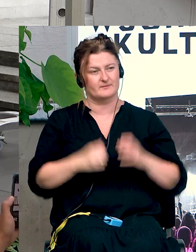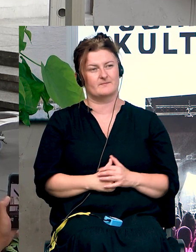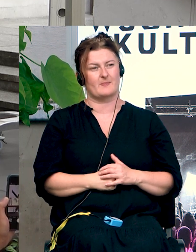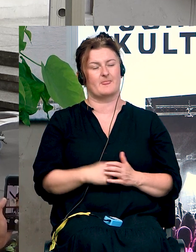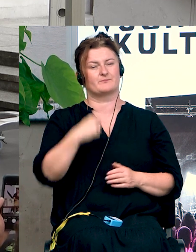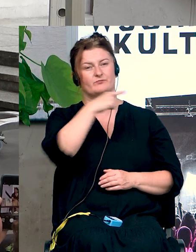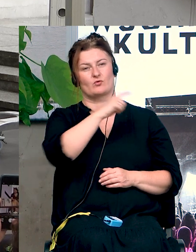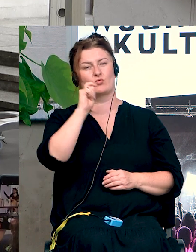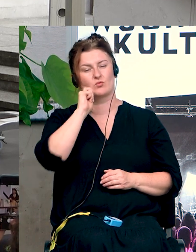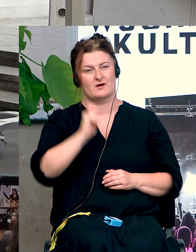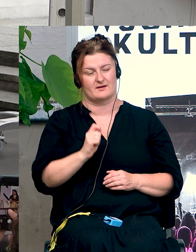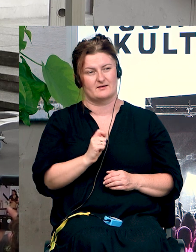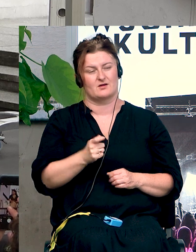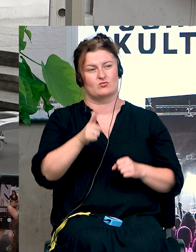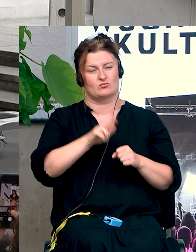Українка, яка незамірження